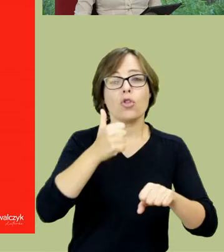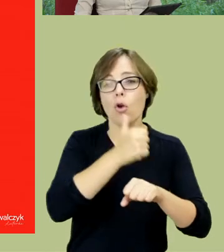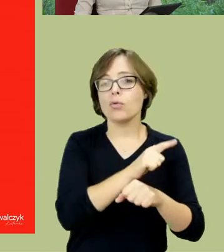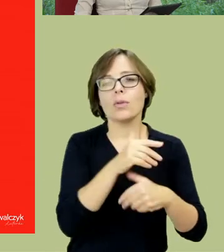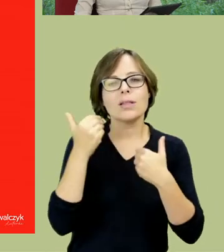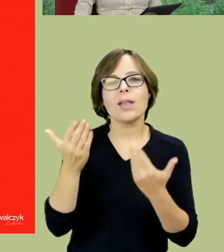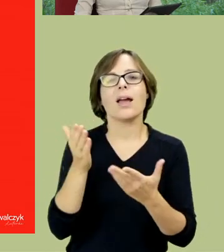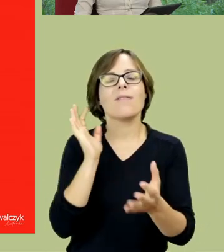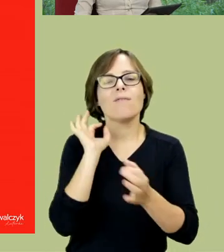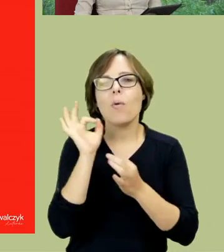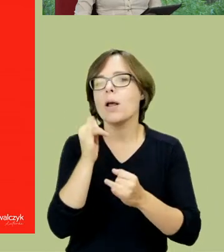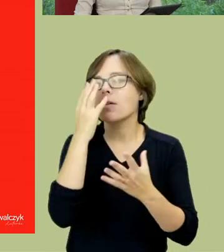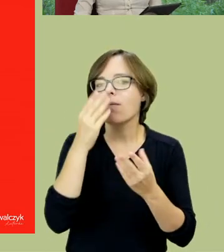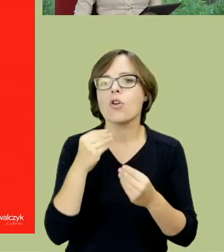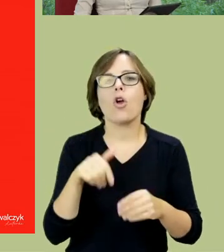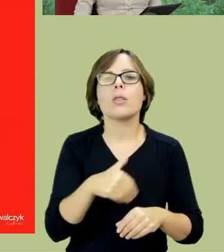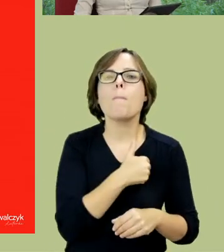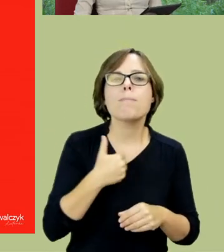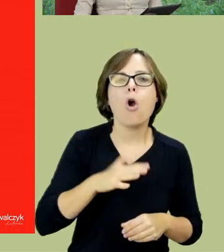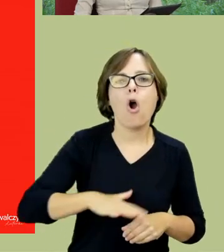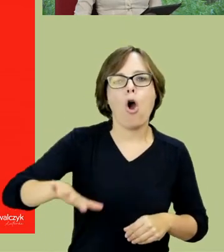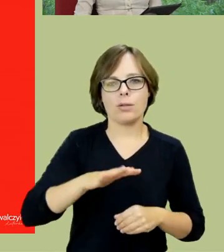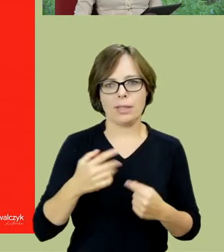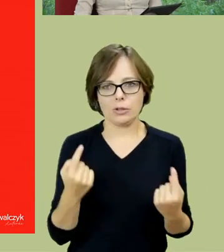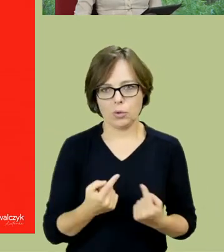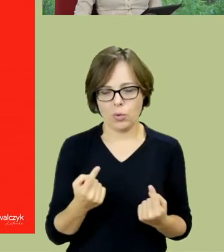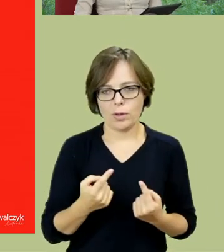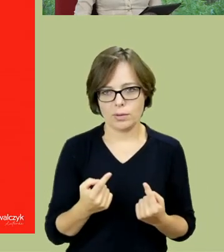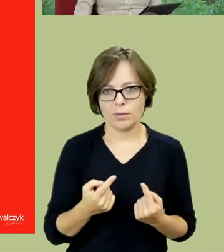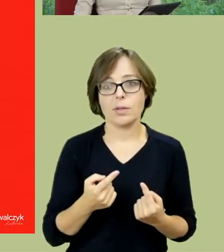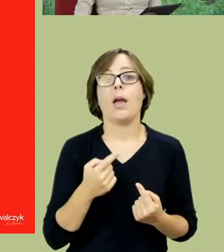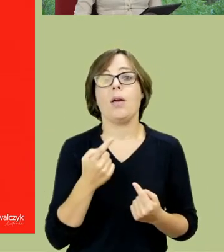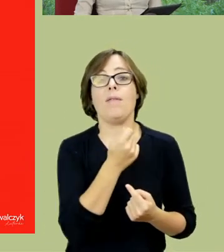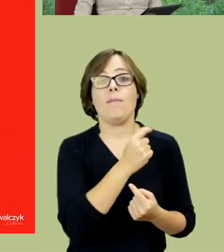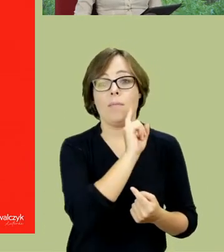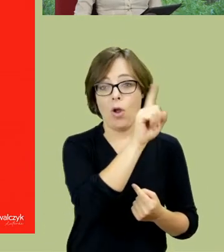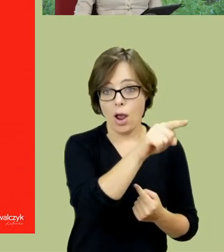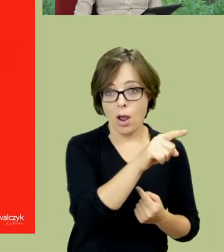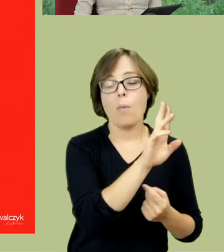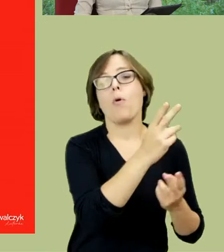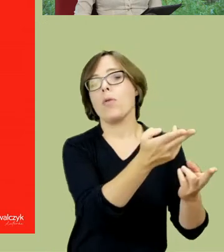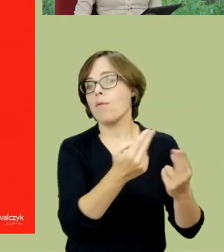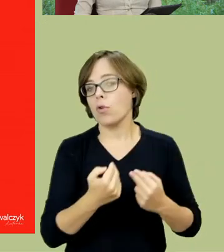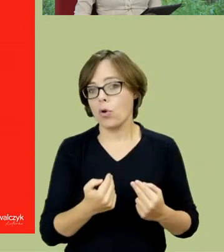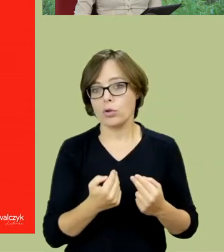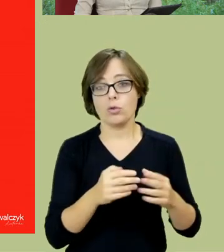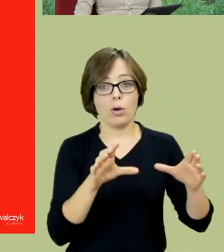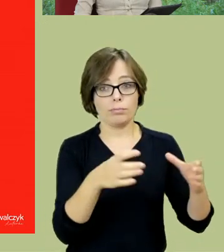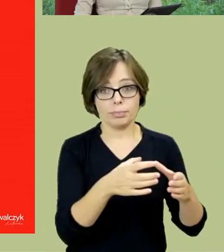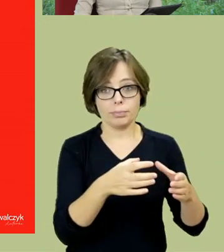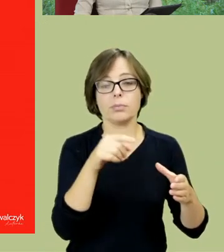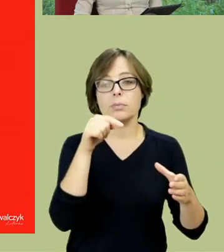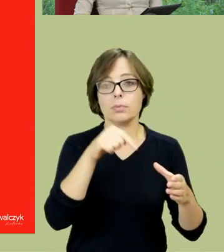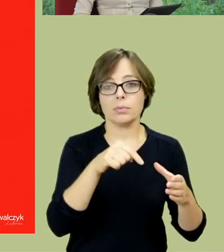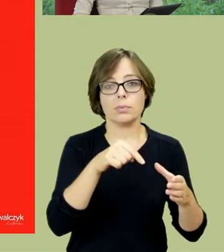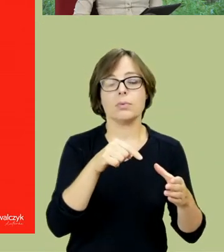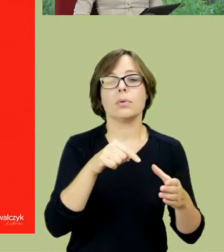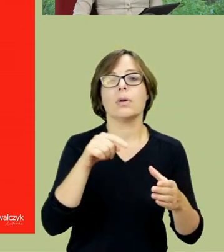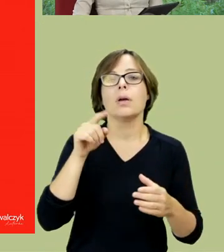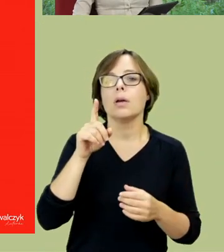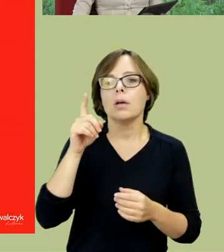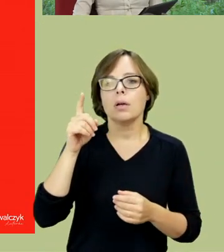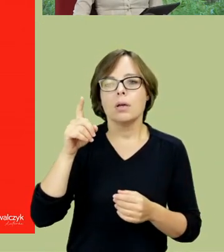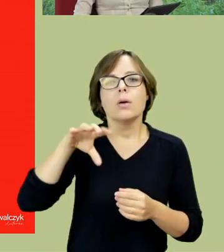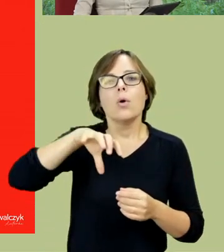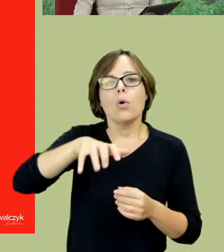o sytuacji w okupowanej Polsce i wracała do kraju jako jedyna kobieta w gronie cichociemnych.